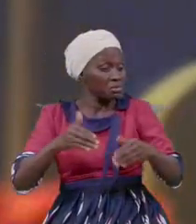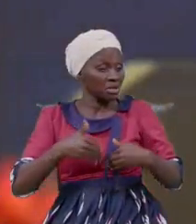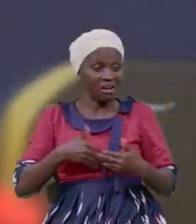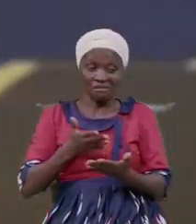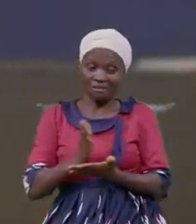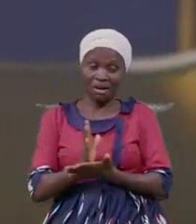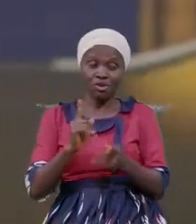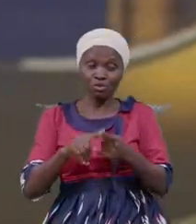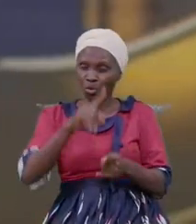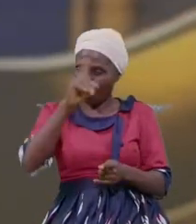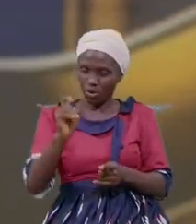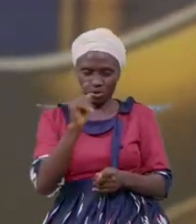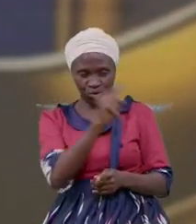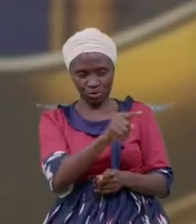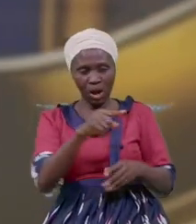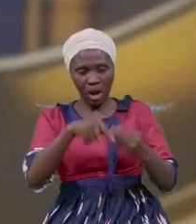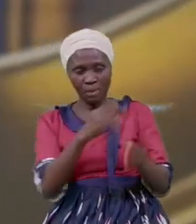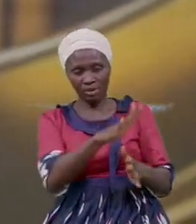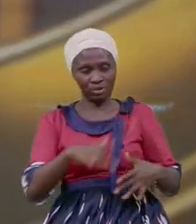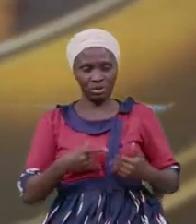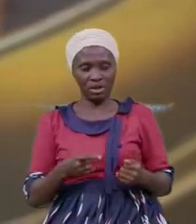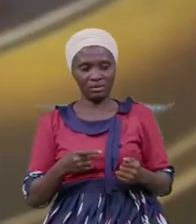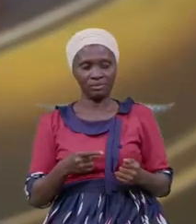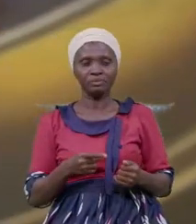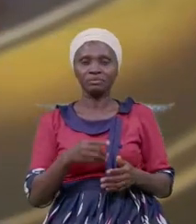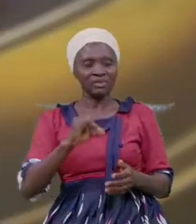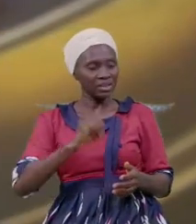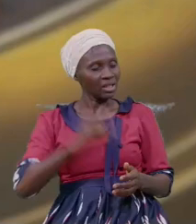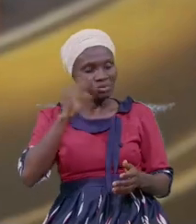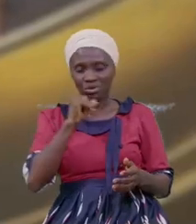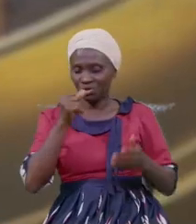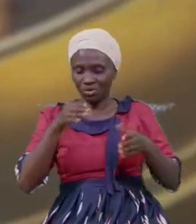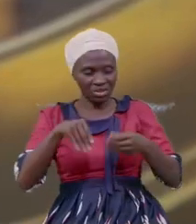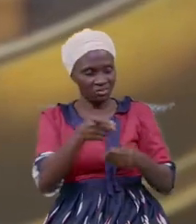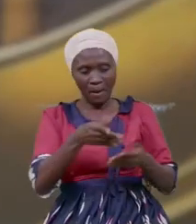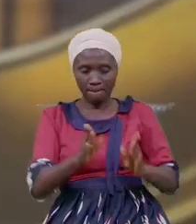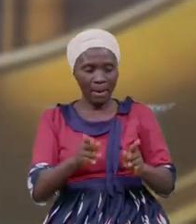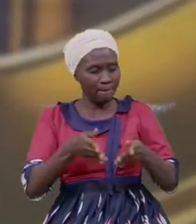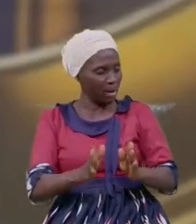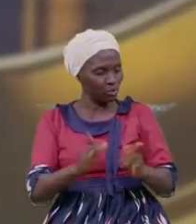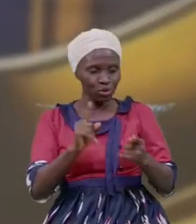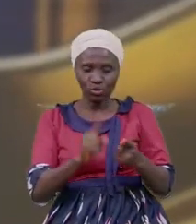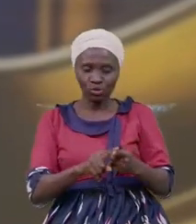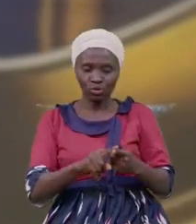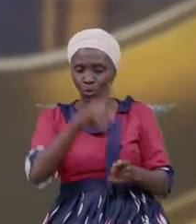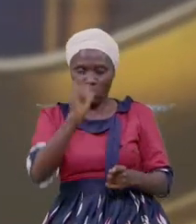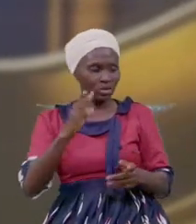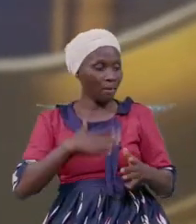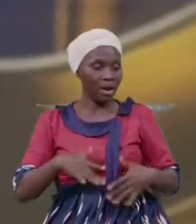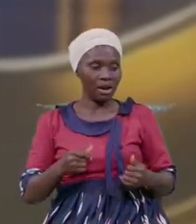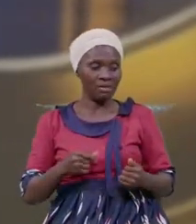des questions je ne vous donne pas la permission de remettre en cause ma vie c'est ma